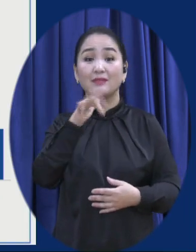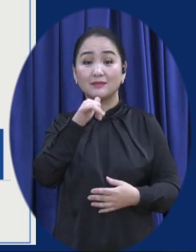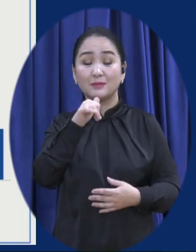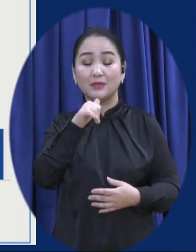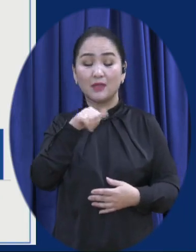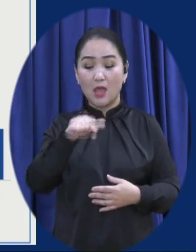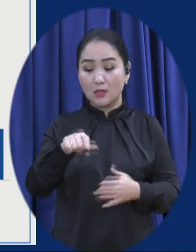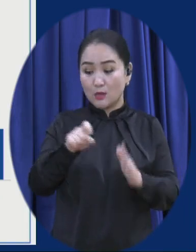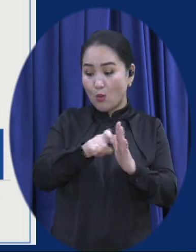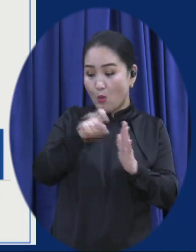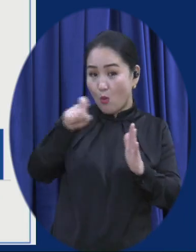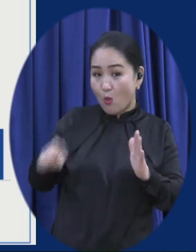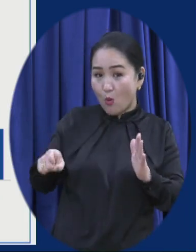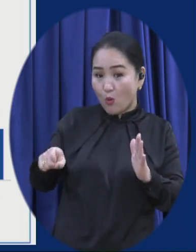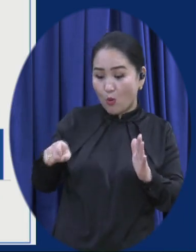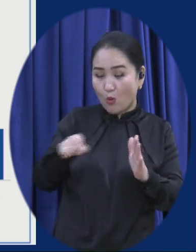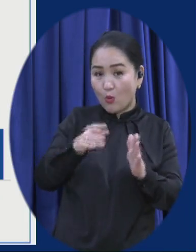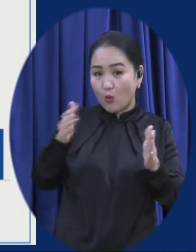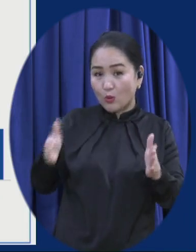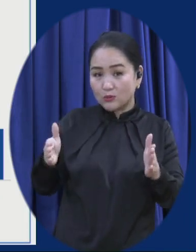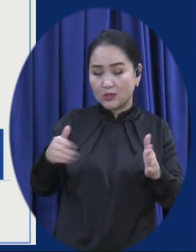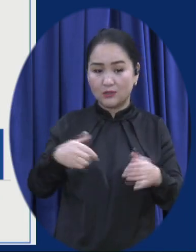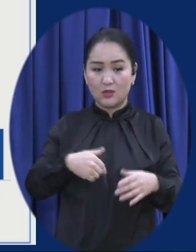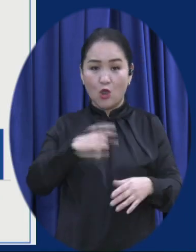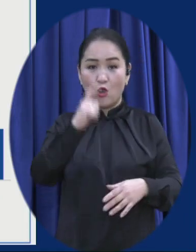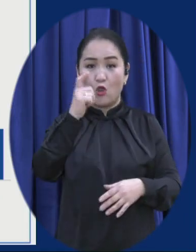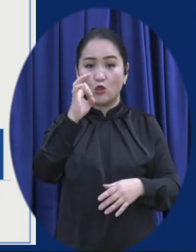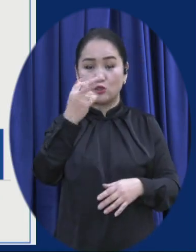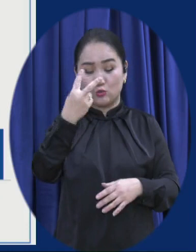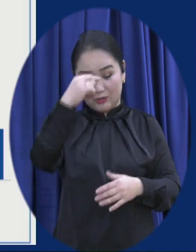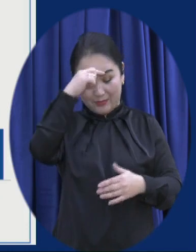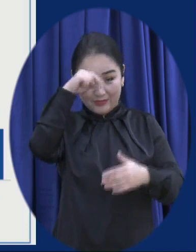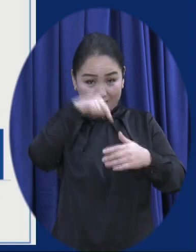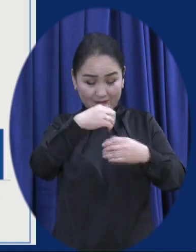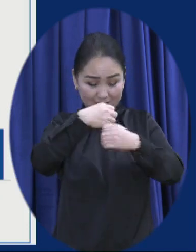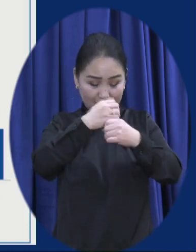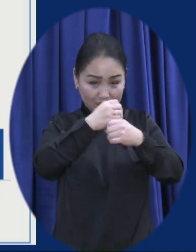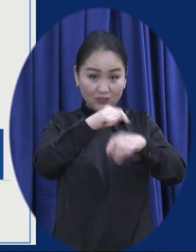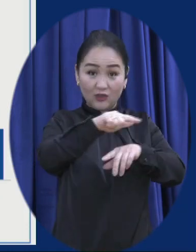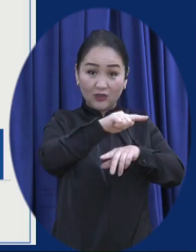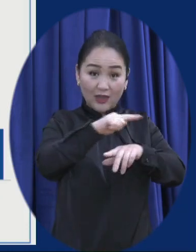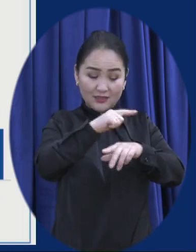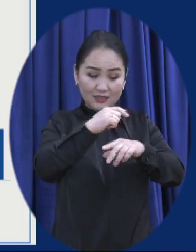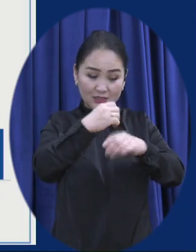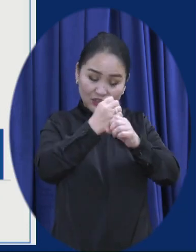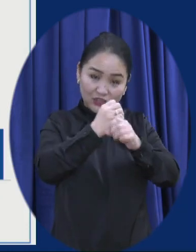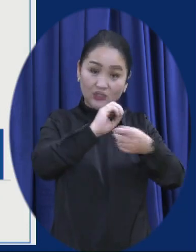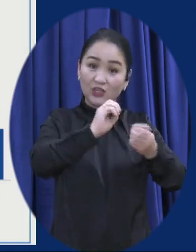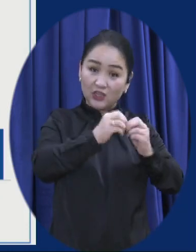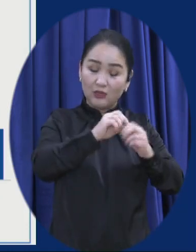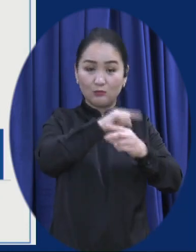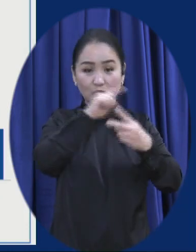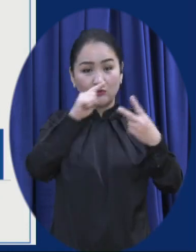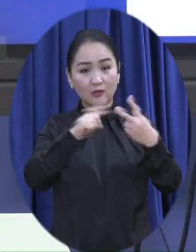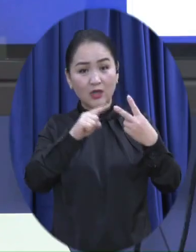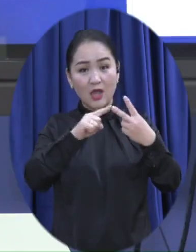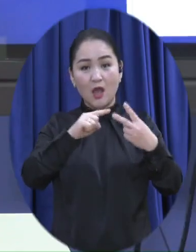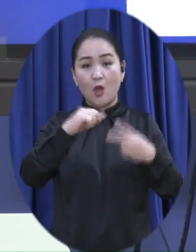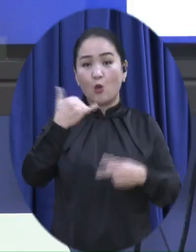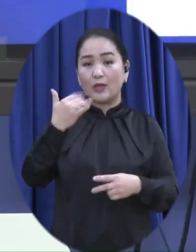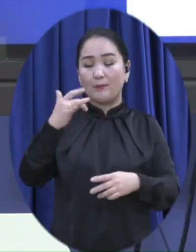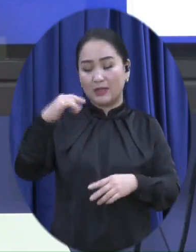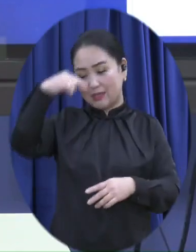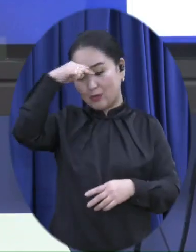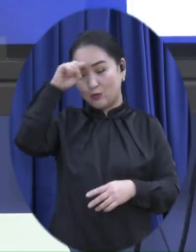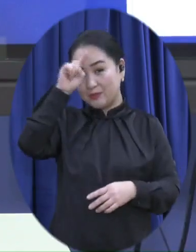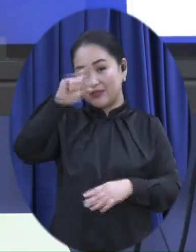хугацаанд зөвхөн одоо халдвар түвшин судлалын үндэсний төвийн лабораторид шинжилгээ хийхин зэрэгтэйгээр нийслэлийн эрүүл мэндийн газар бол